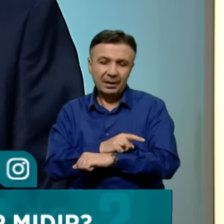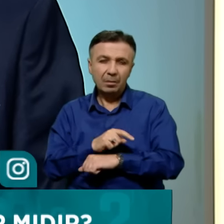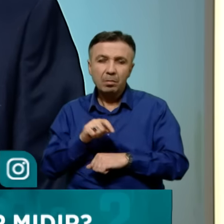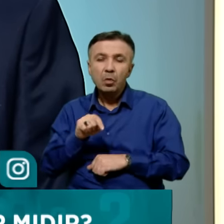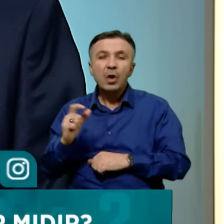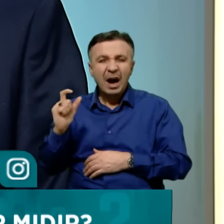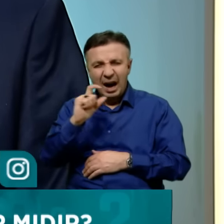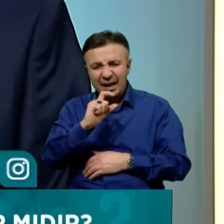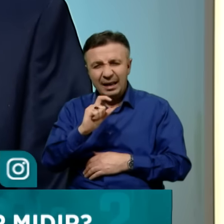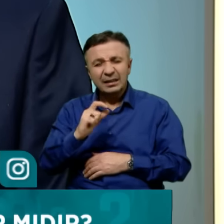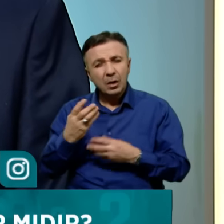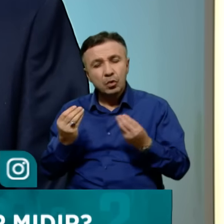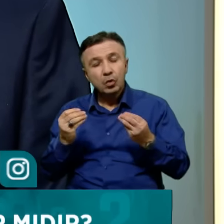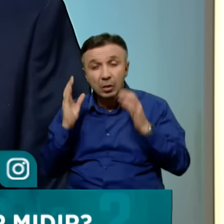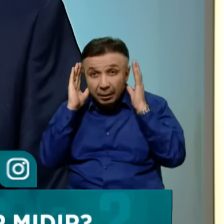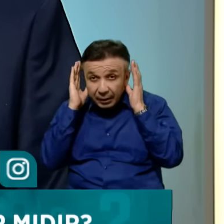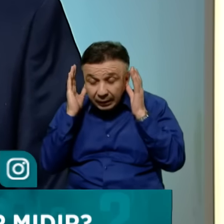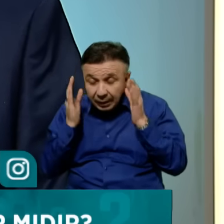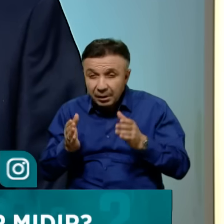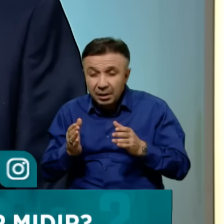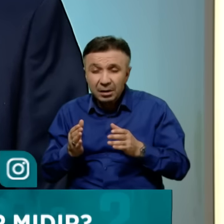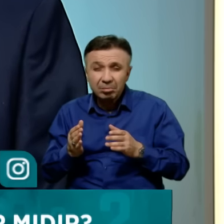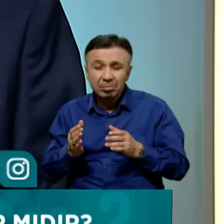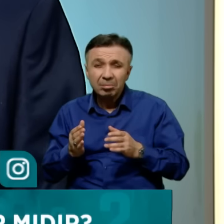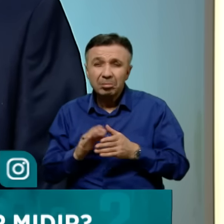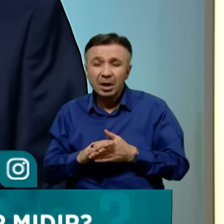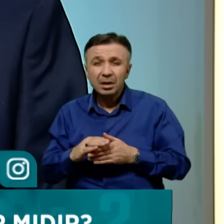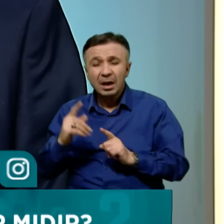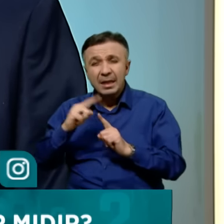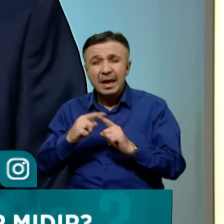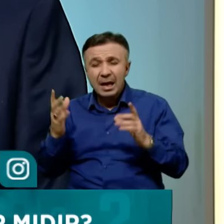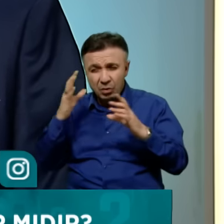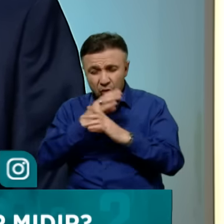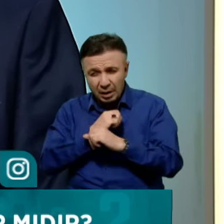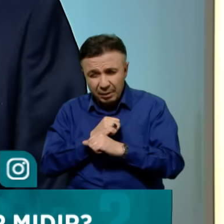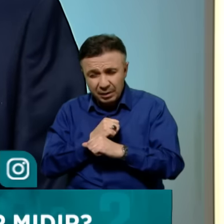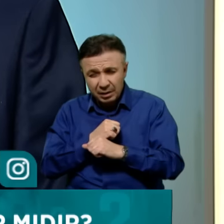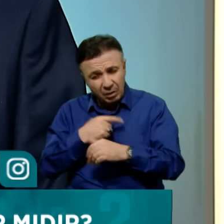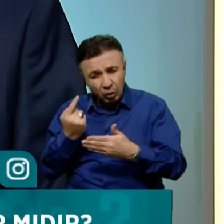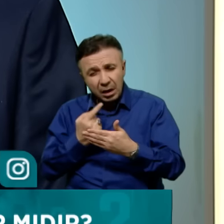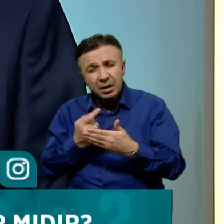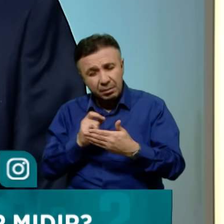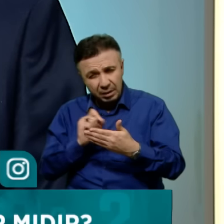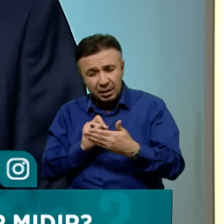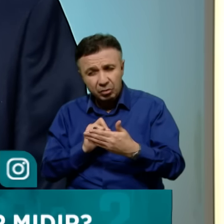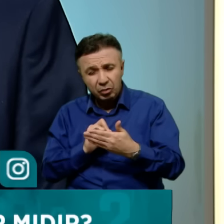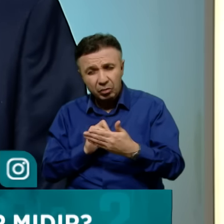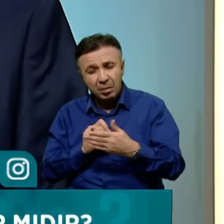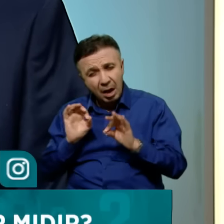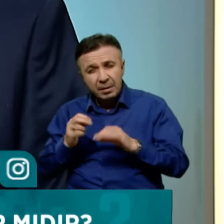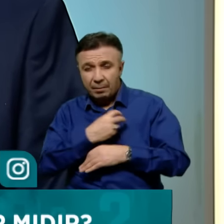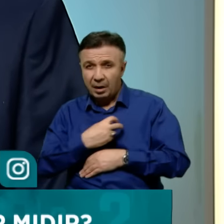bol bol namaz kılınabilir yani şimdi bırakın zaten git namazı hem Kuranı Kerim'de var hem de Hz